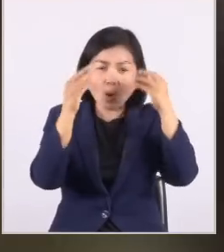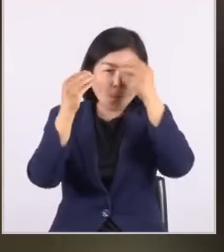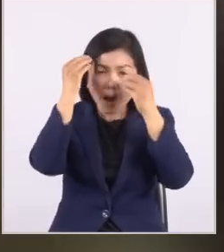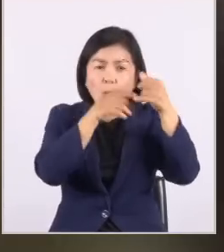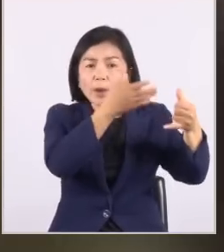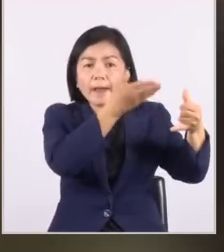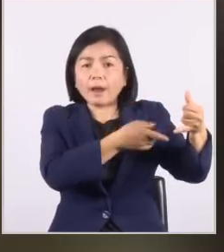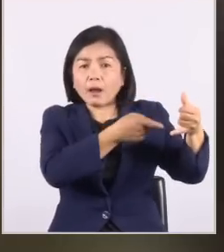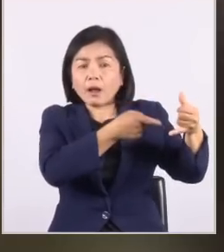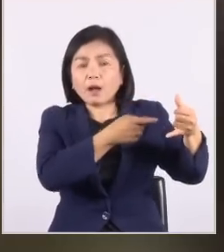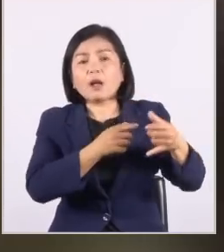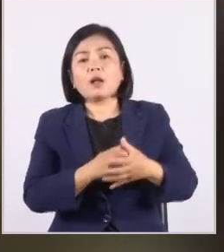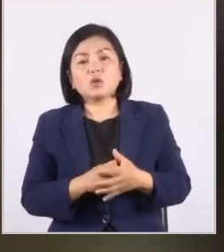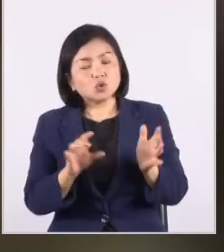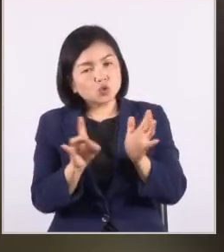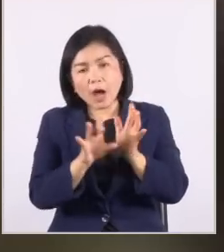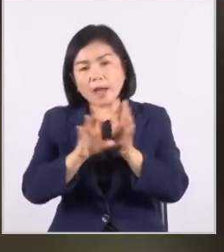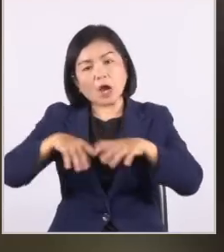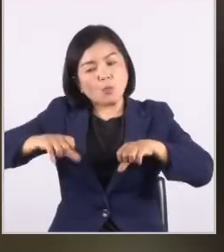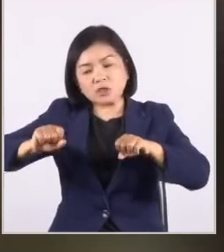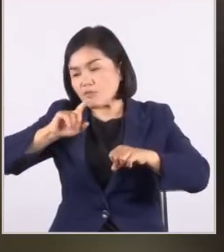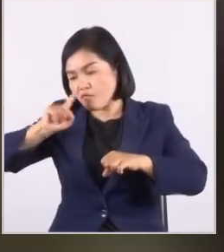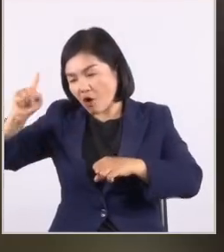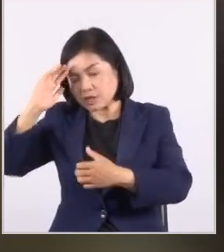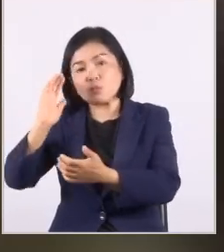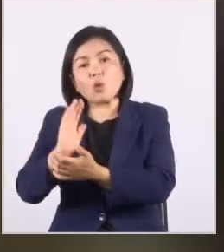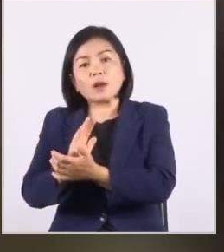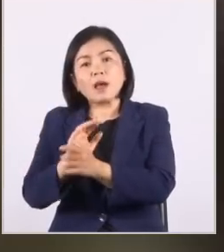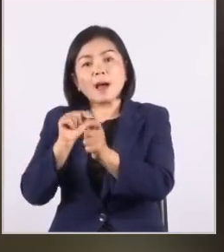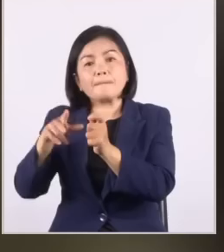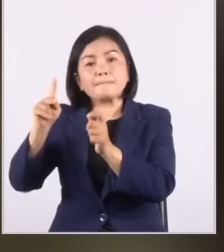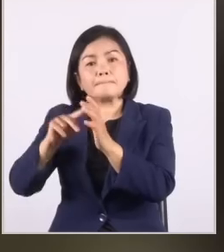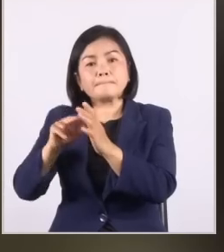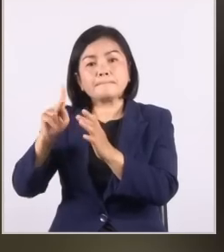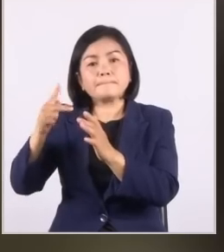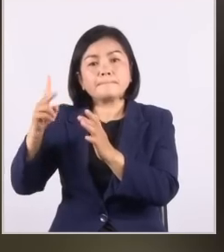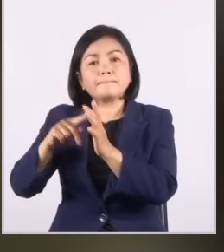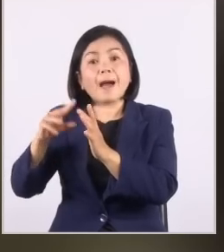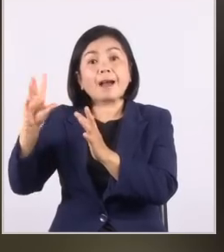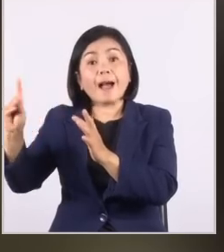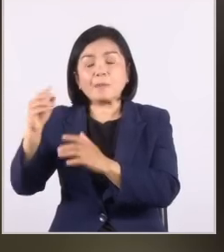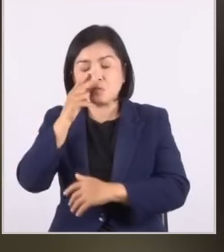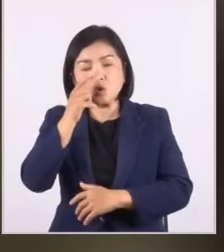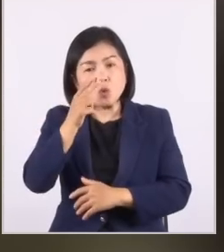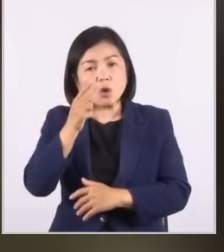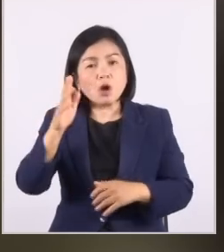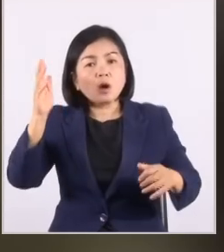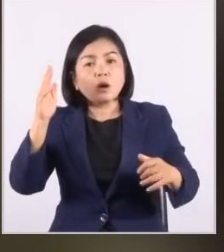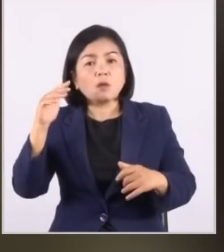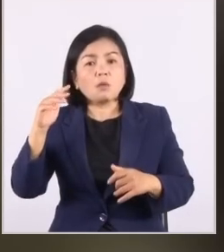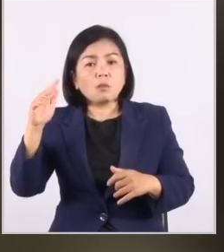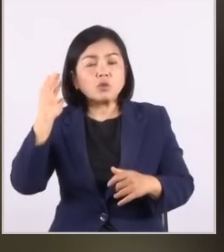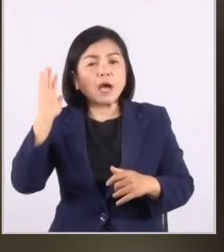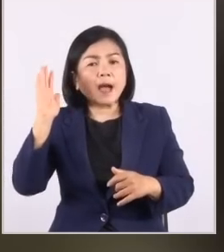ตุการณ์นี้เนี่ยเขาไปแจ้งความค่ะคุณผู้ชมขึ้นโรงพักสภ.ปากคาดนะคะก็ไปดูกันต่อนะว่าเอ๊ะผู้เสียหายเป็นใ